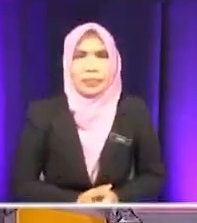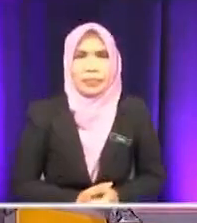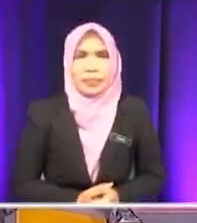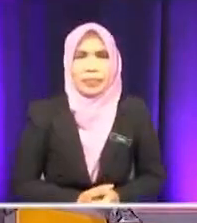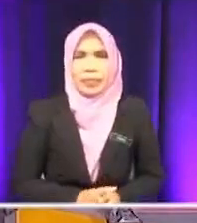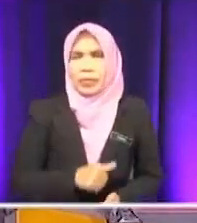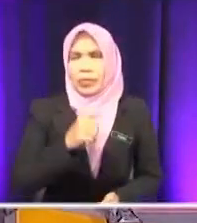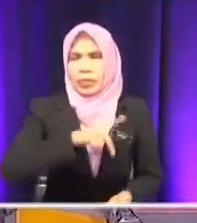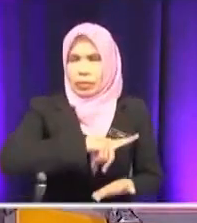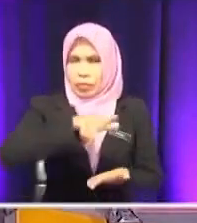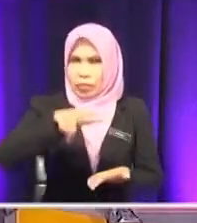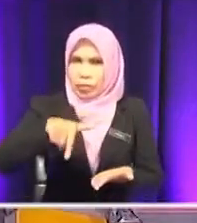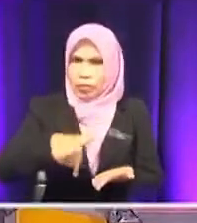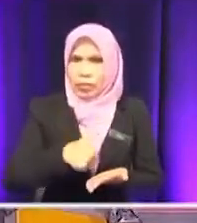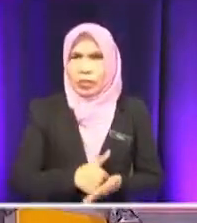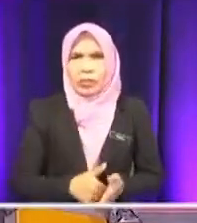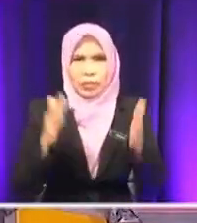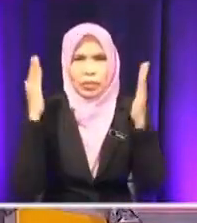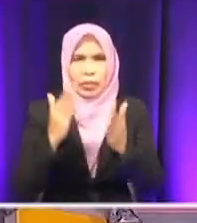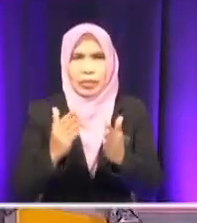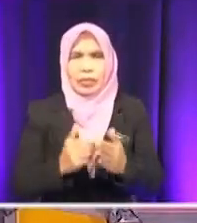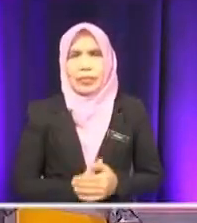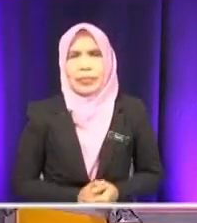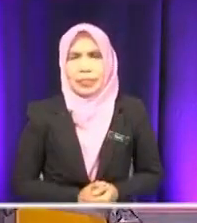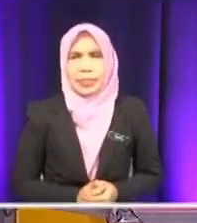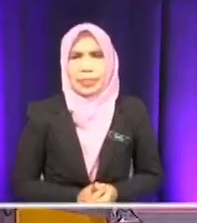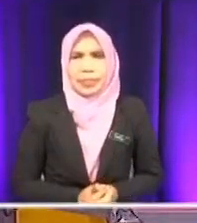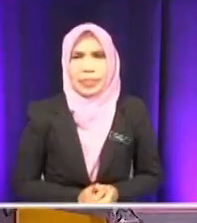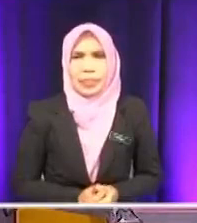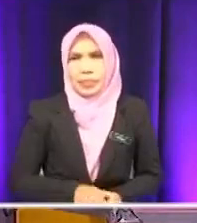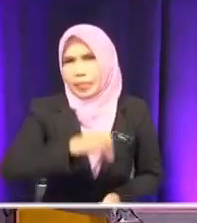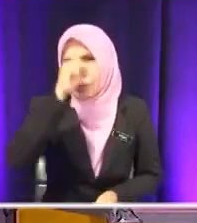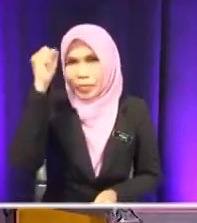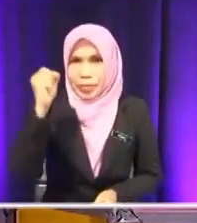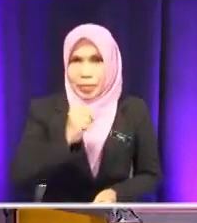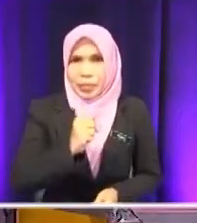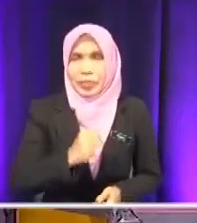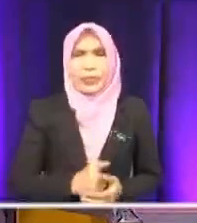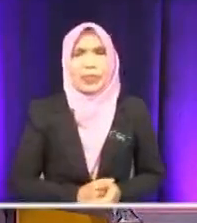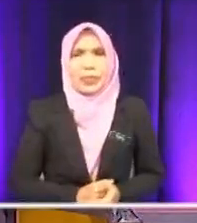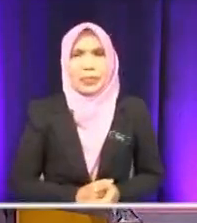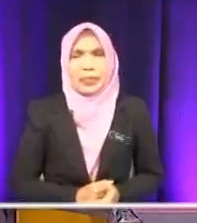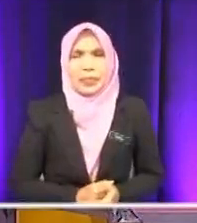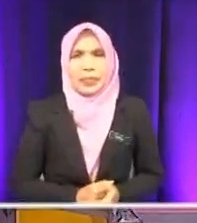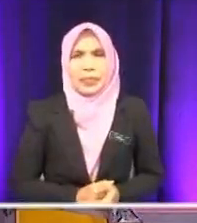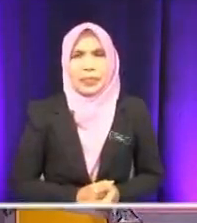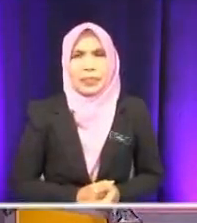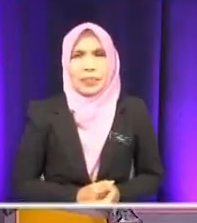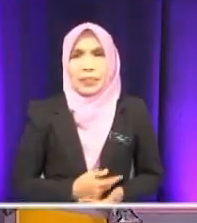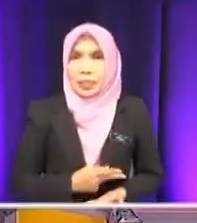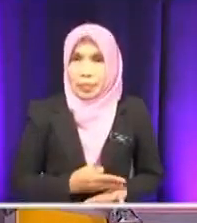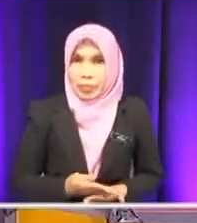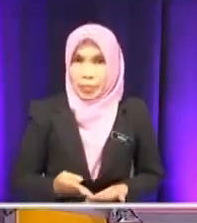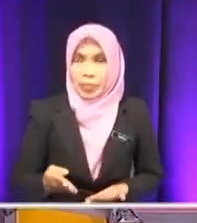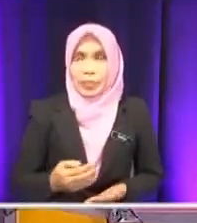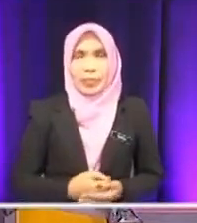Jawab ya kita tengok kepada eee dia punya bahan lensanya sosok ada yang bayaran penginapan jadi